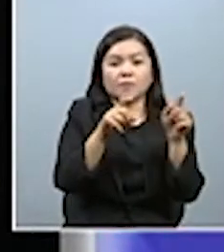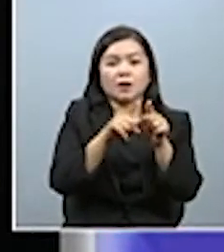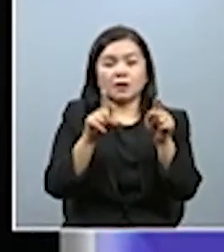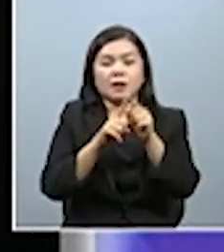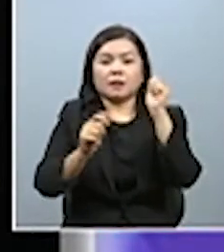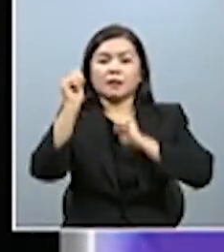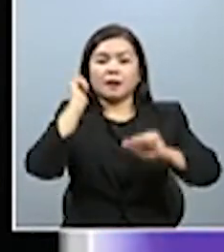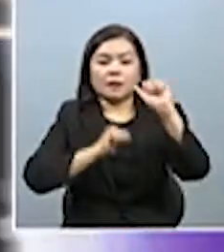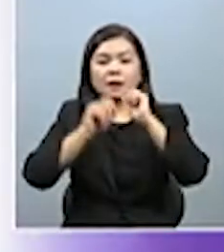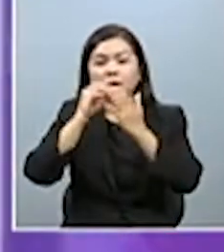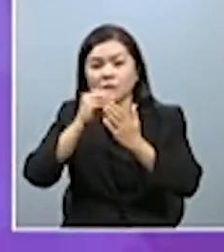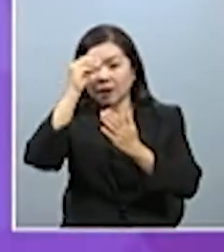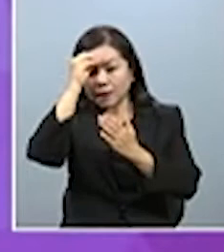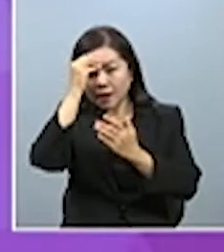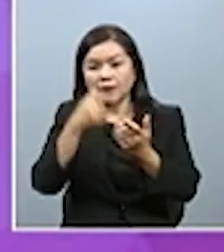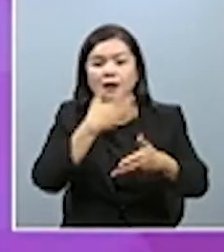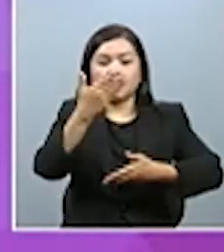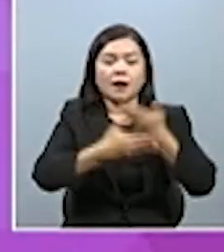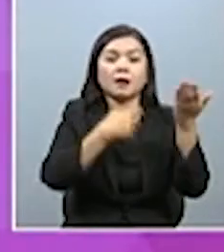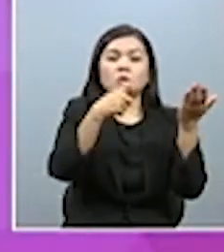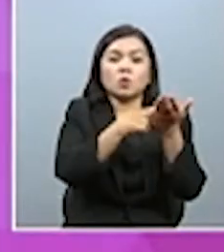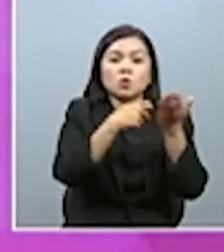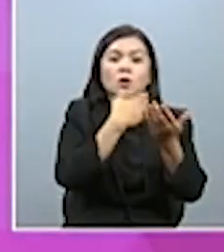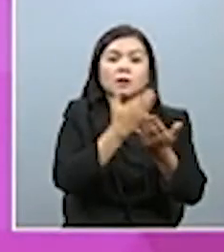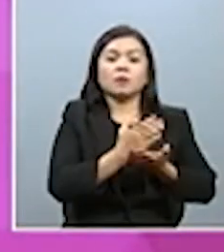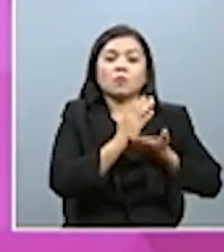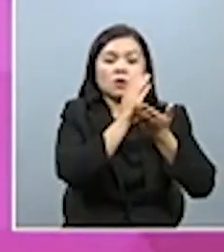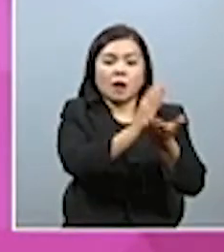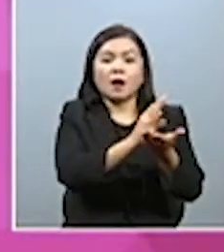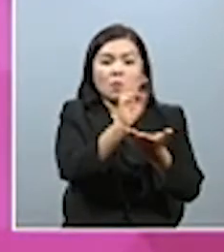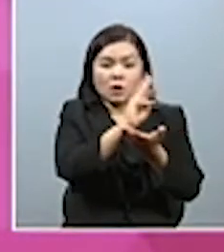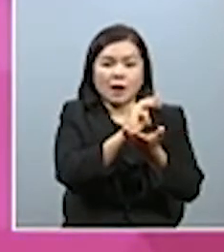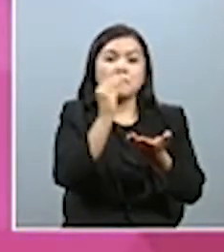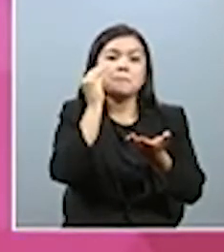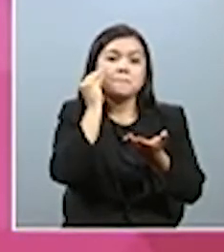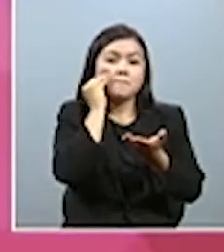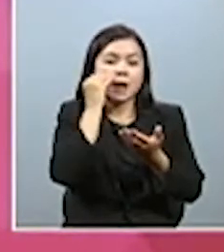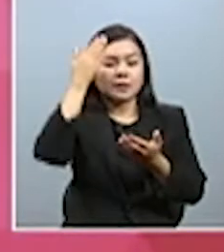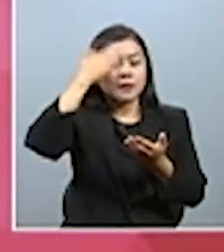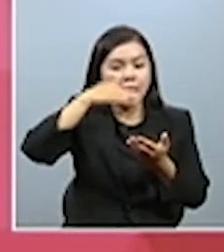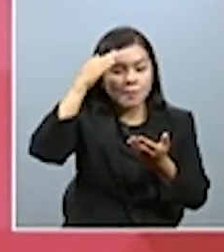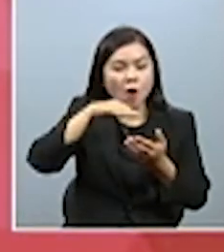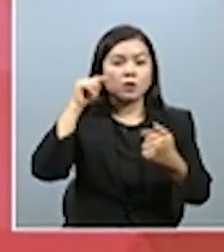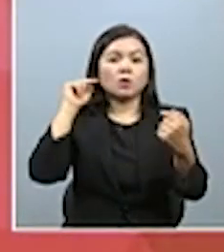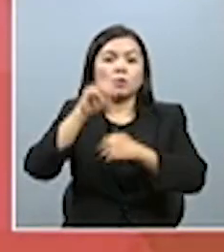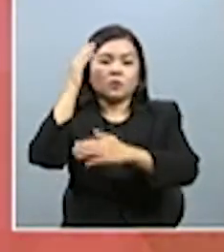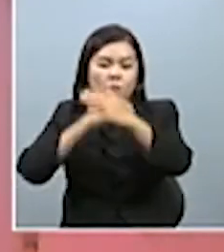ซึ่งรายได้ส่วนหนึ่งจากการขายบัตรละครจะมอบให้กับมูลนิธิโรงเรียนบ้านรามอินทราเด็กตาบอดและผู้พิการซ้ำซ้อนค่ะ